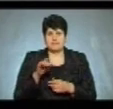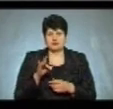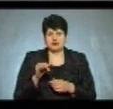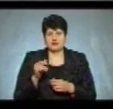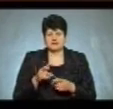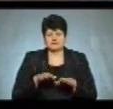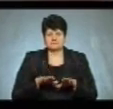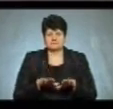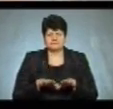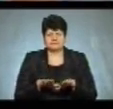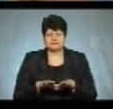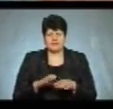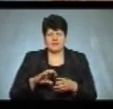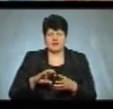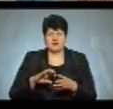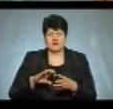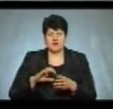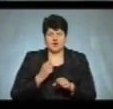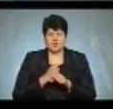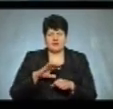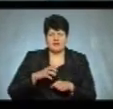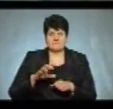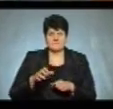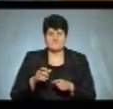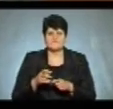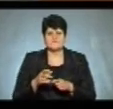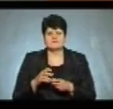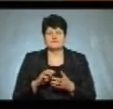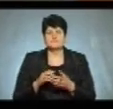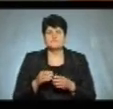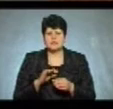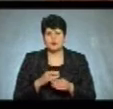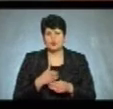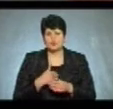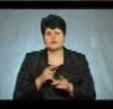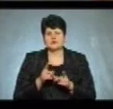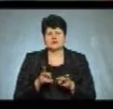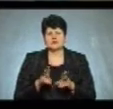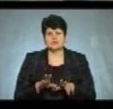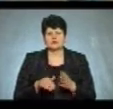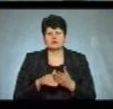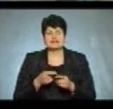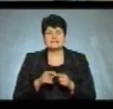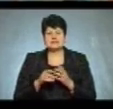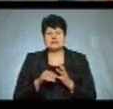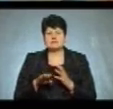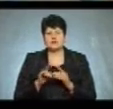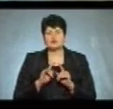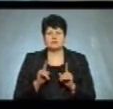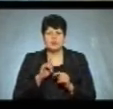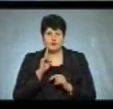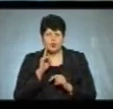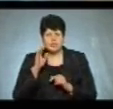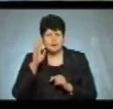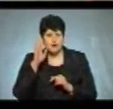вирізає із нього варенички. Не хочу щось зробити, лишити і допомогти тій землі, особливо молодим